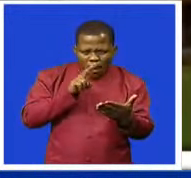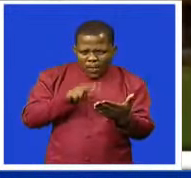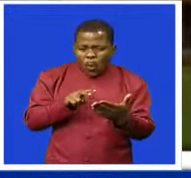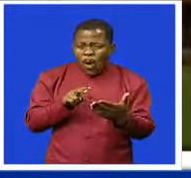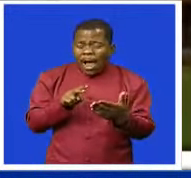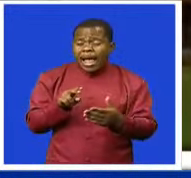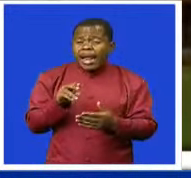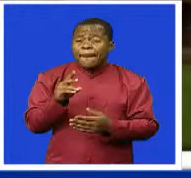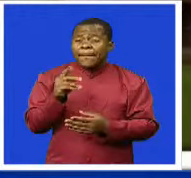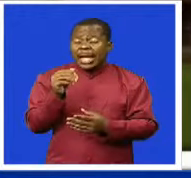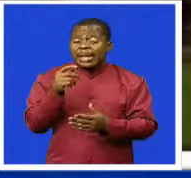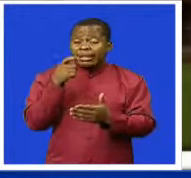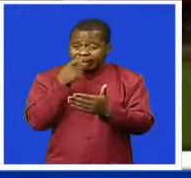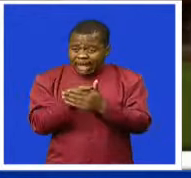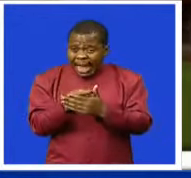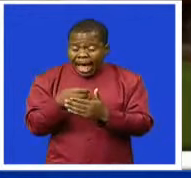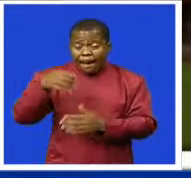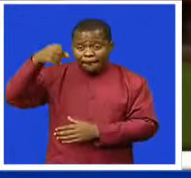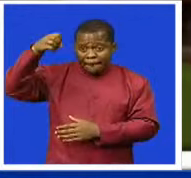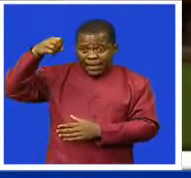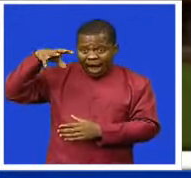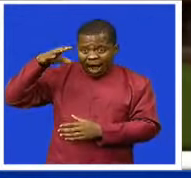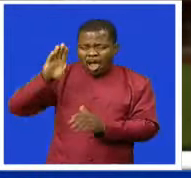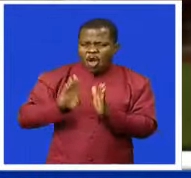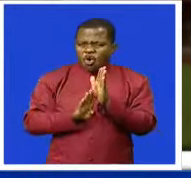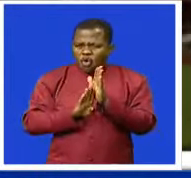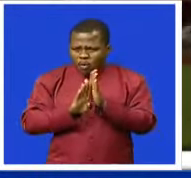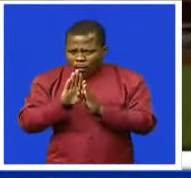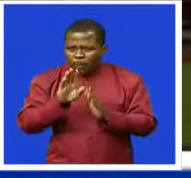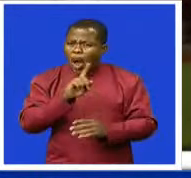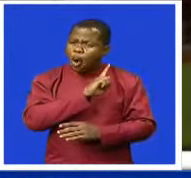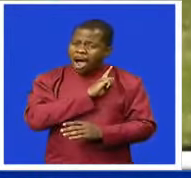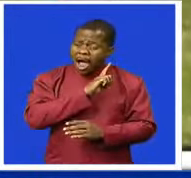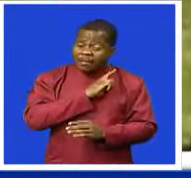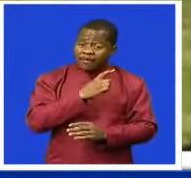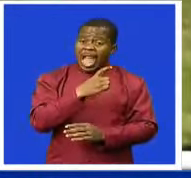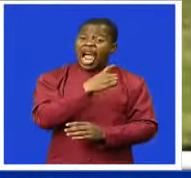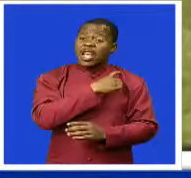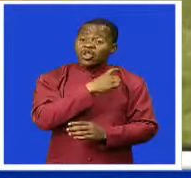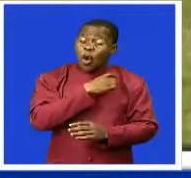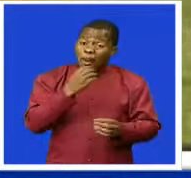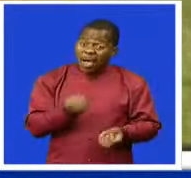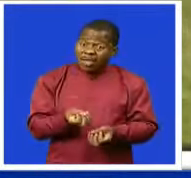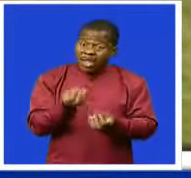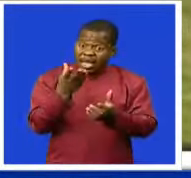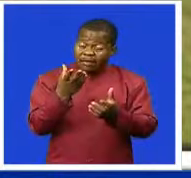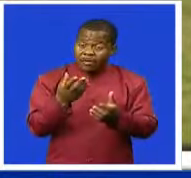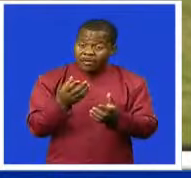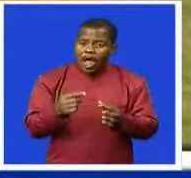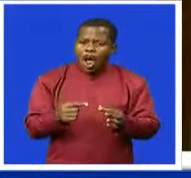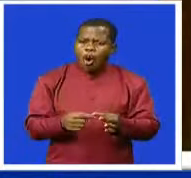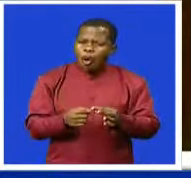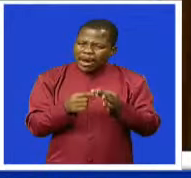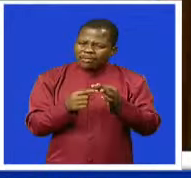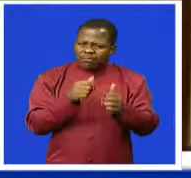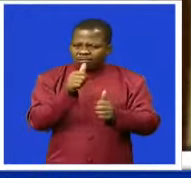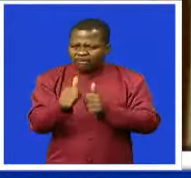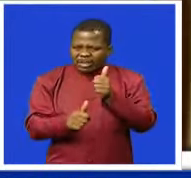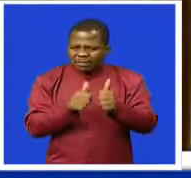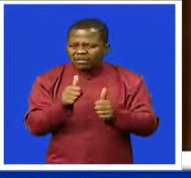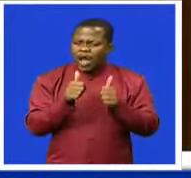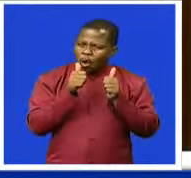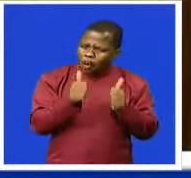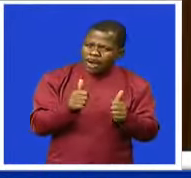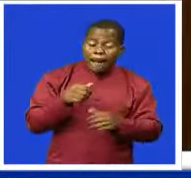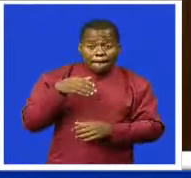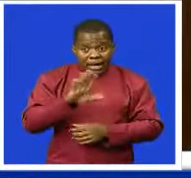kuze kuthi ama customers ethu sitokhona ukuthi siwanikele le service. Spencer Dlamini lokhulumele bathengi nanaye uyaveta ukuthi